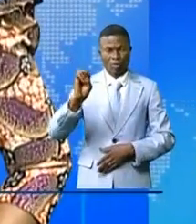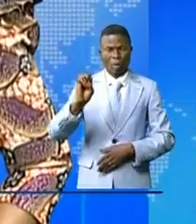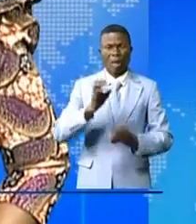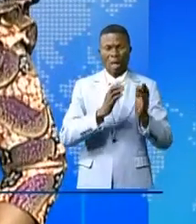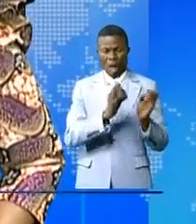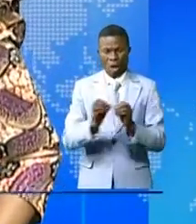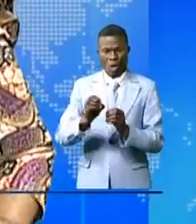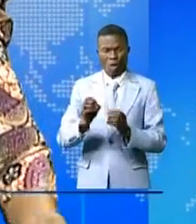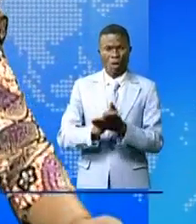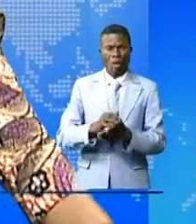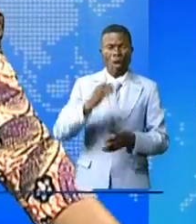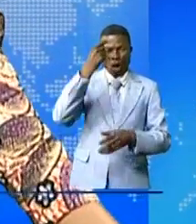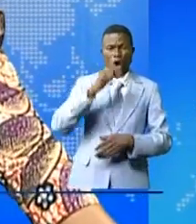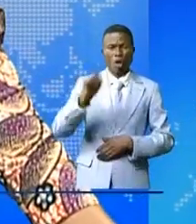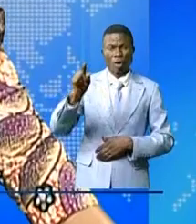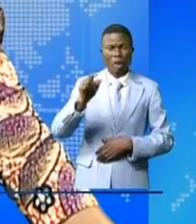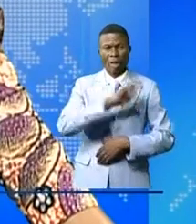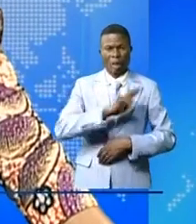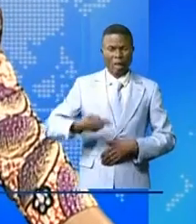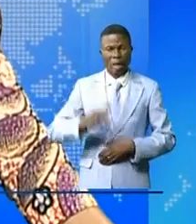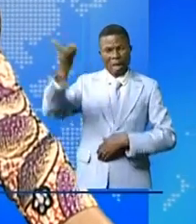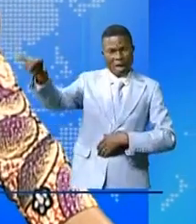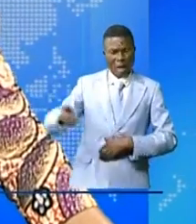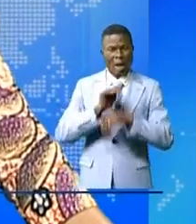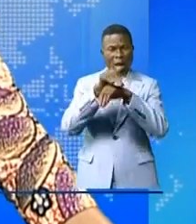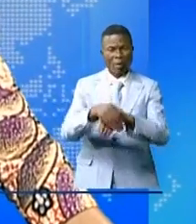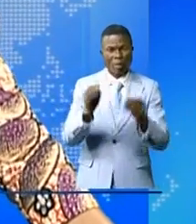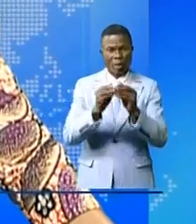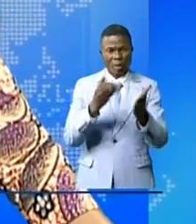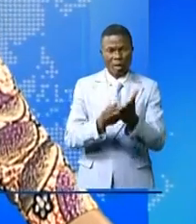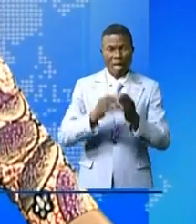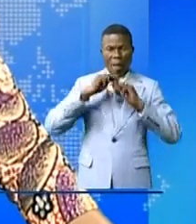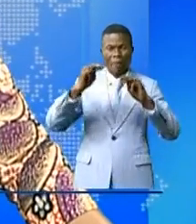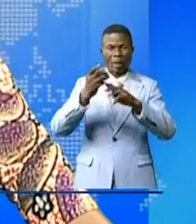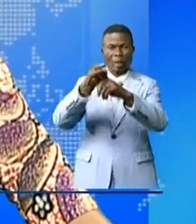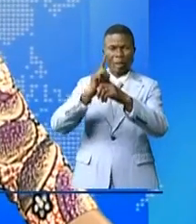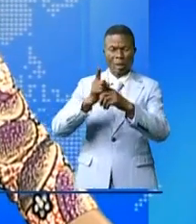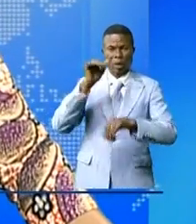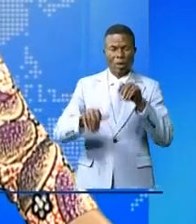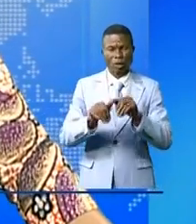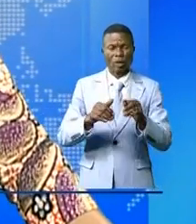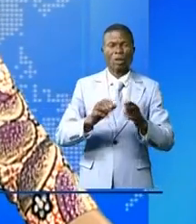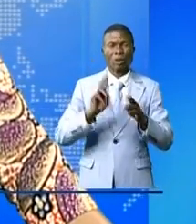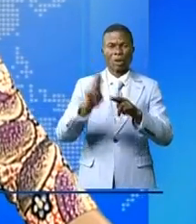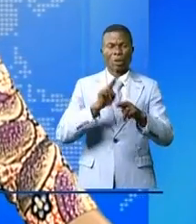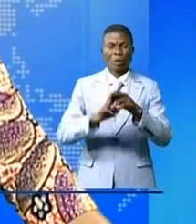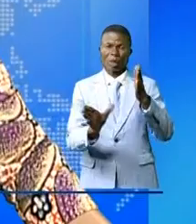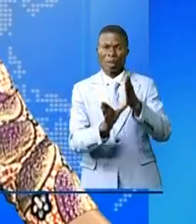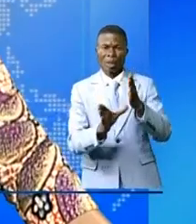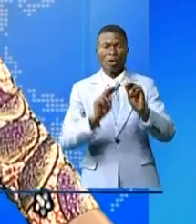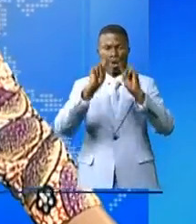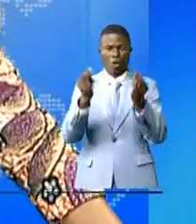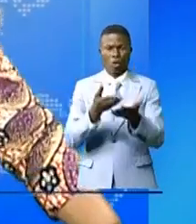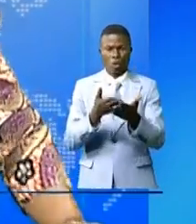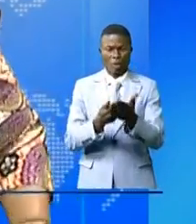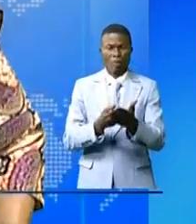prochainement à Abidjan et la RDC est invitée à y prendre part. Message apporté par le secrétaire exécutif adjoint de cette commission